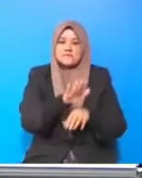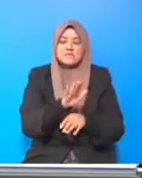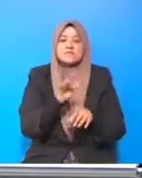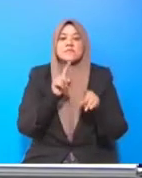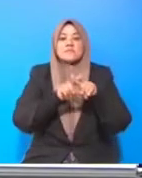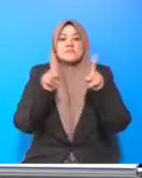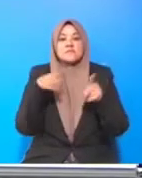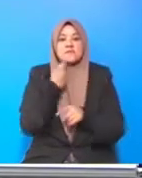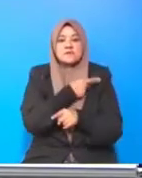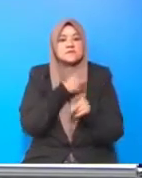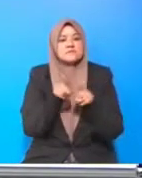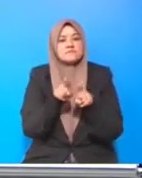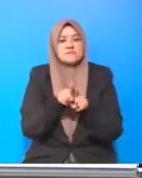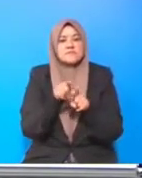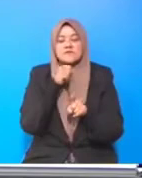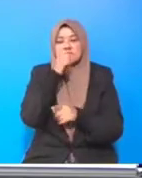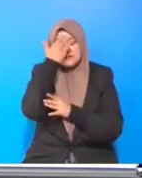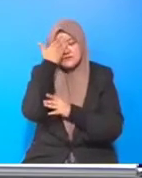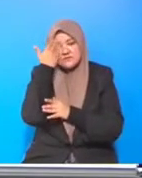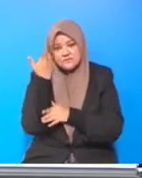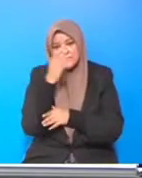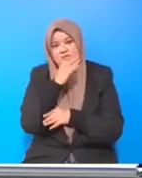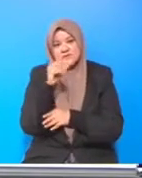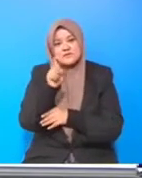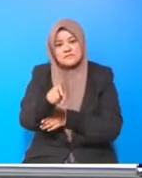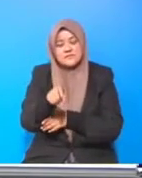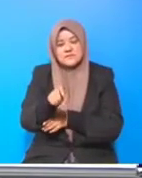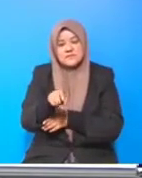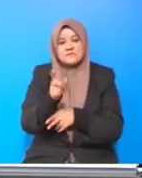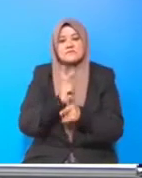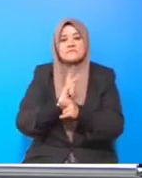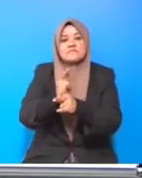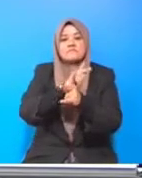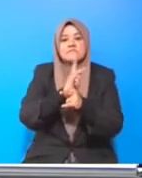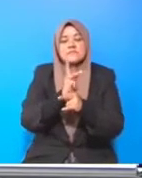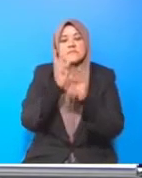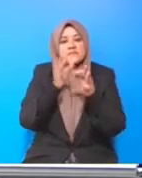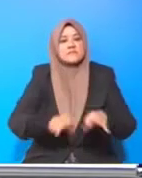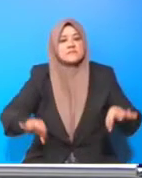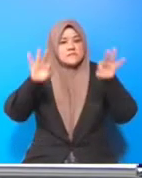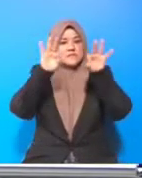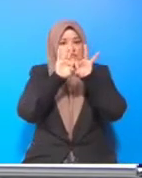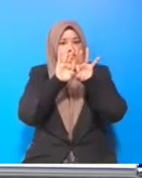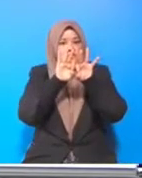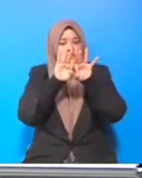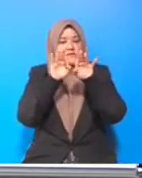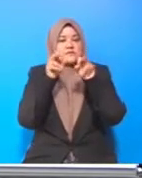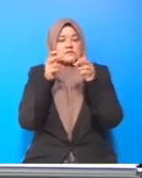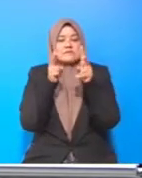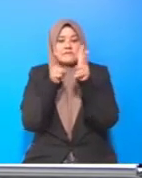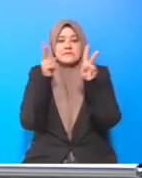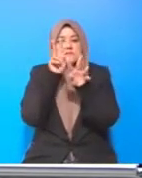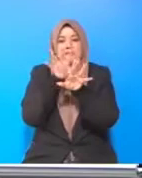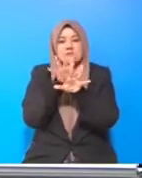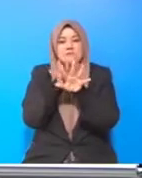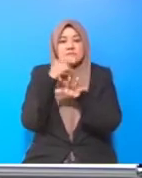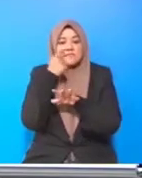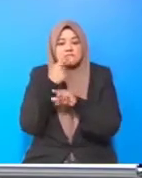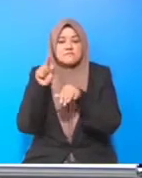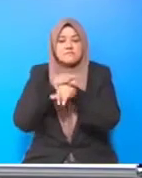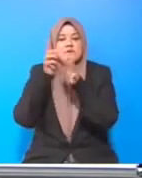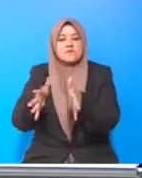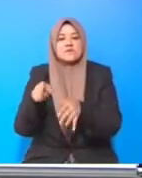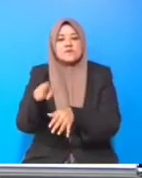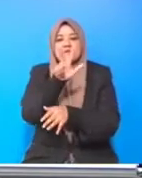itu Namun kita juga tidak dupo dan mesti menjaga kepentingan yang paling lama yaitu pengguna